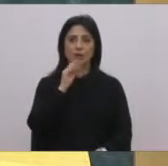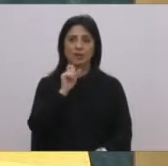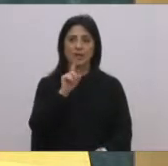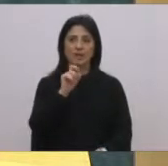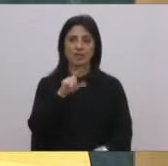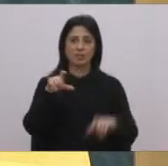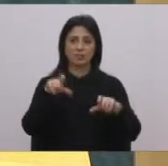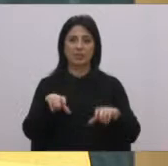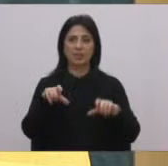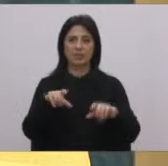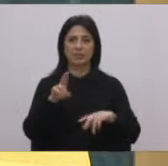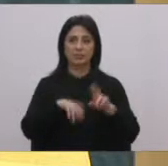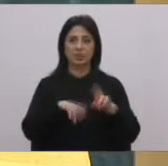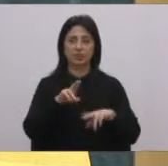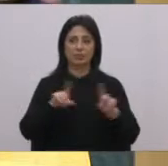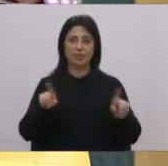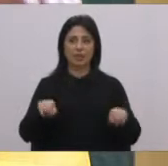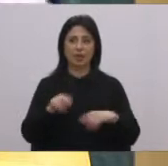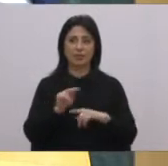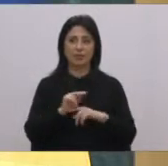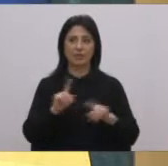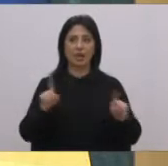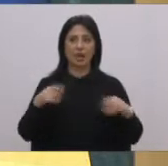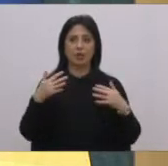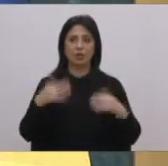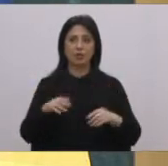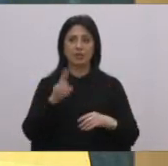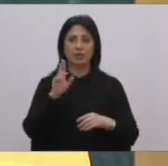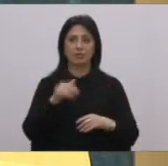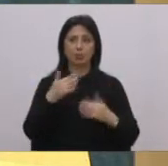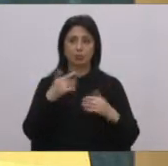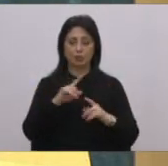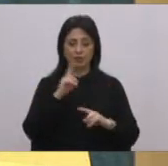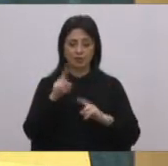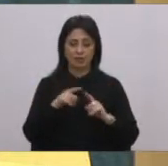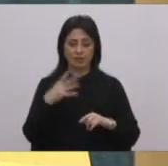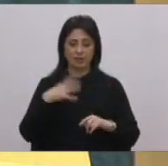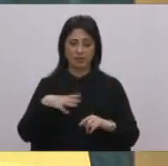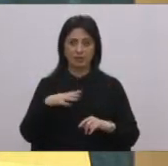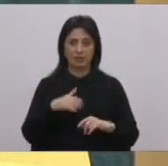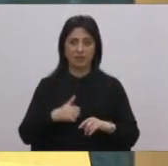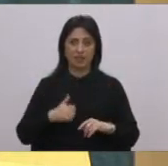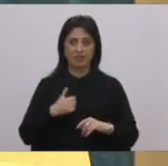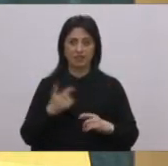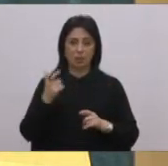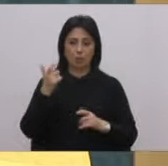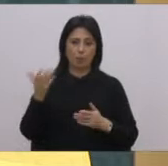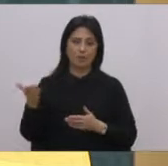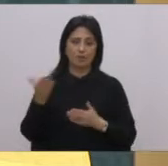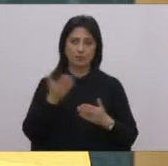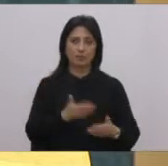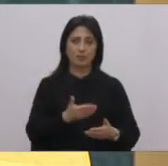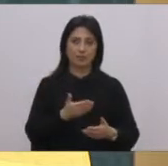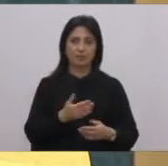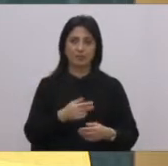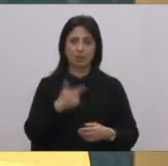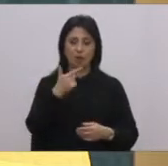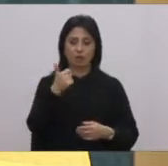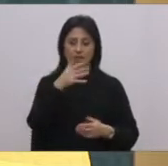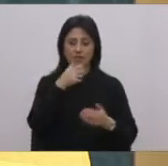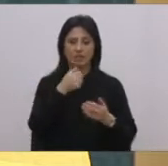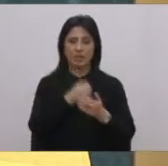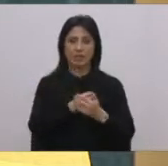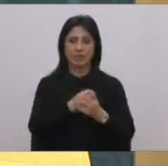11 სტადიონის მშენებლობა რეაბილიტაცია განხორციელდა და უკვე წელს საქართველოს ღირსეულად უმასპინძლა 21